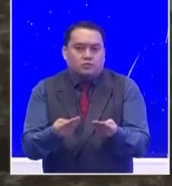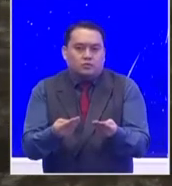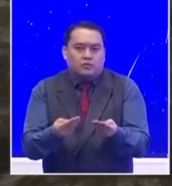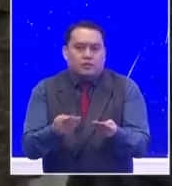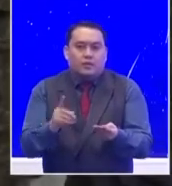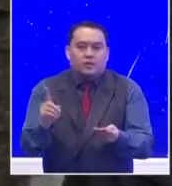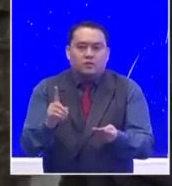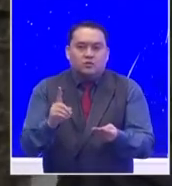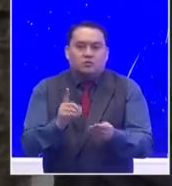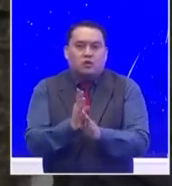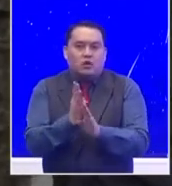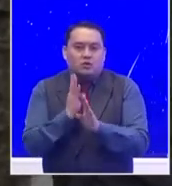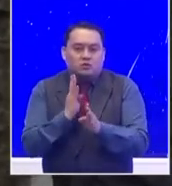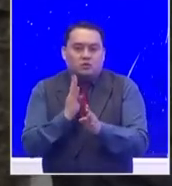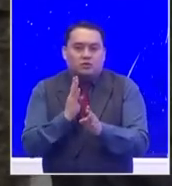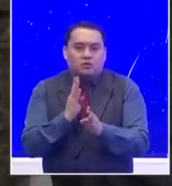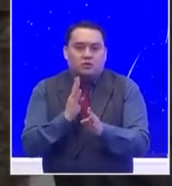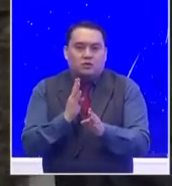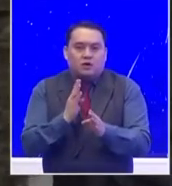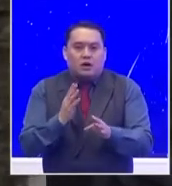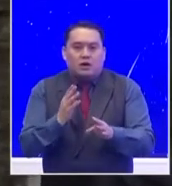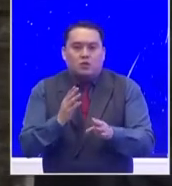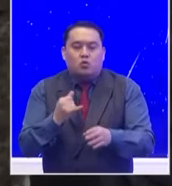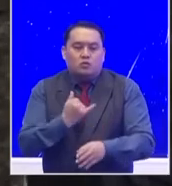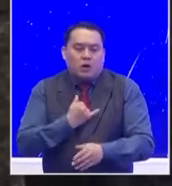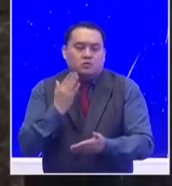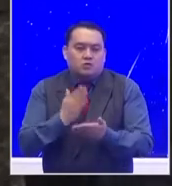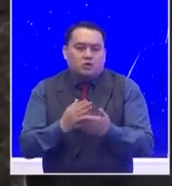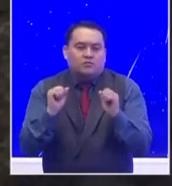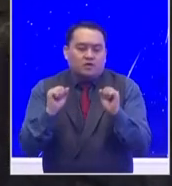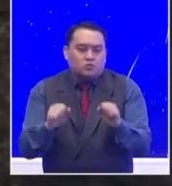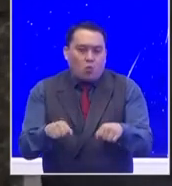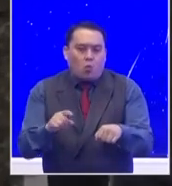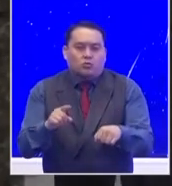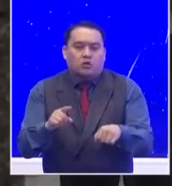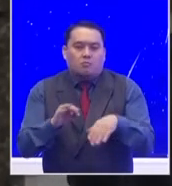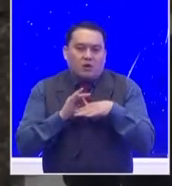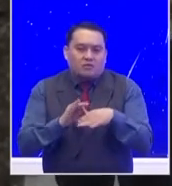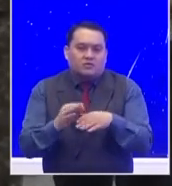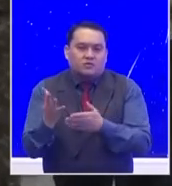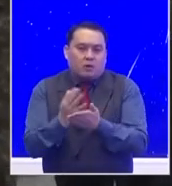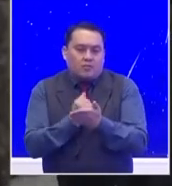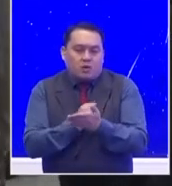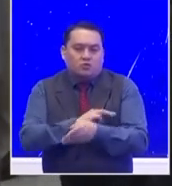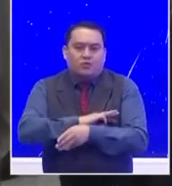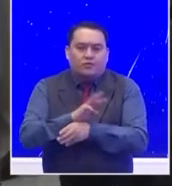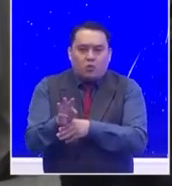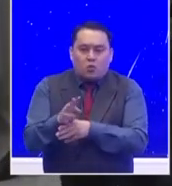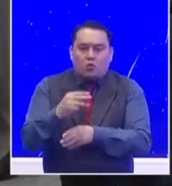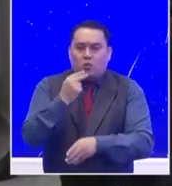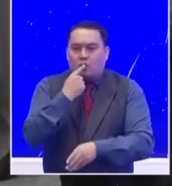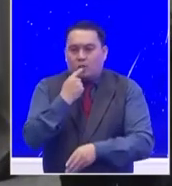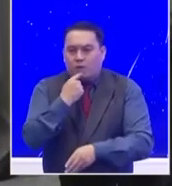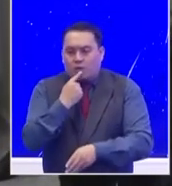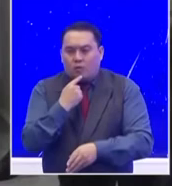выразить благодарность, что вот именно благодаря донорам у нас есть возможность проводить заготовку крови, обеспечить лечебные